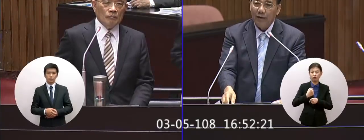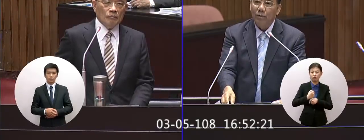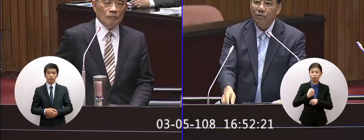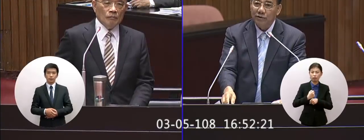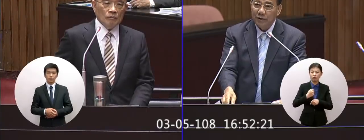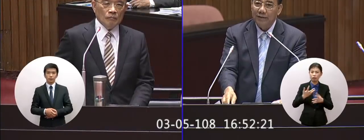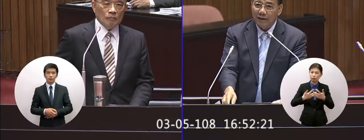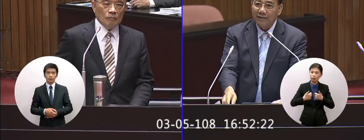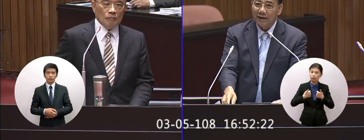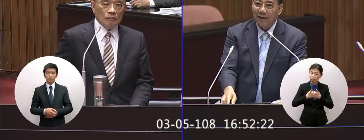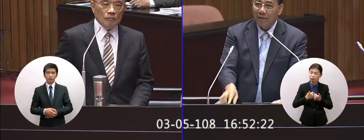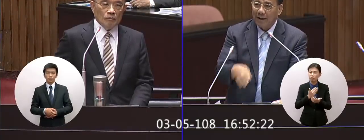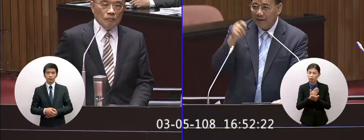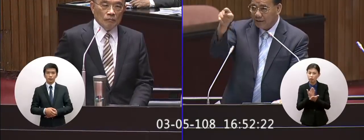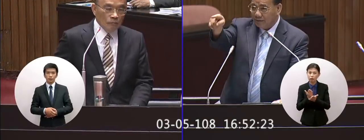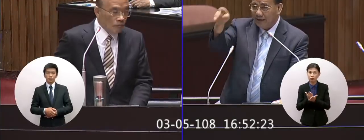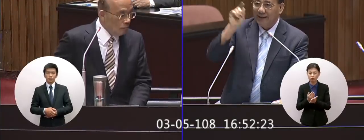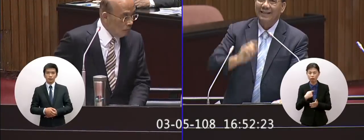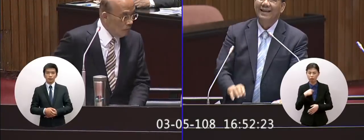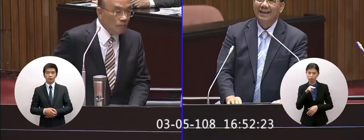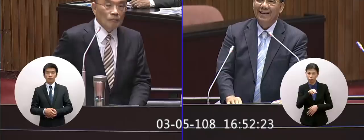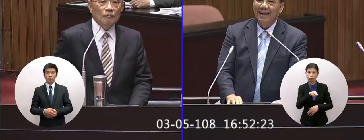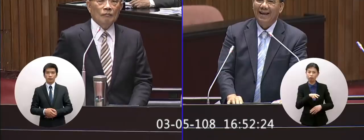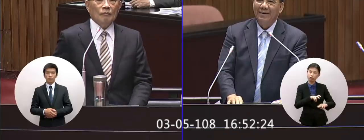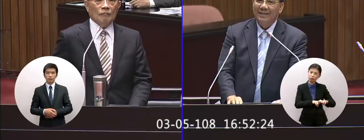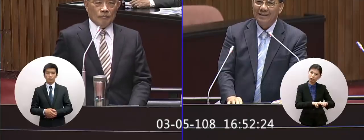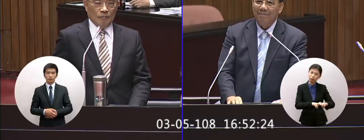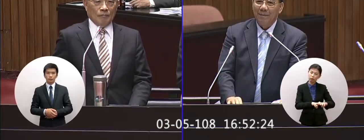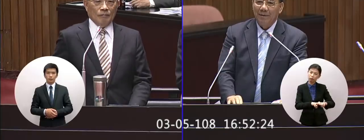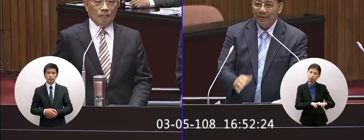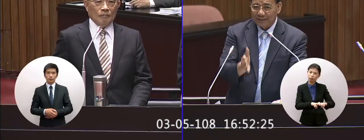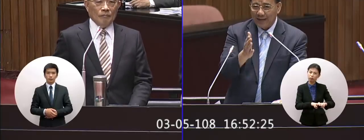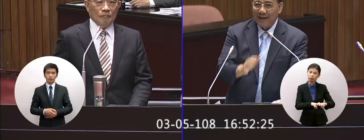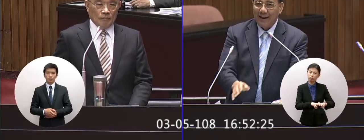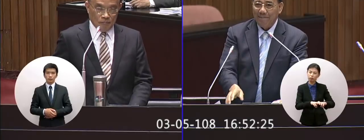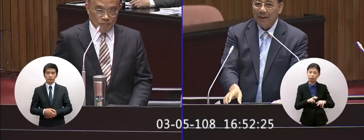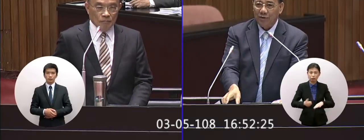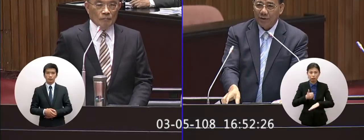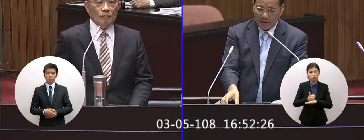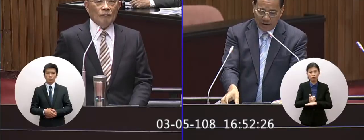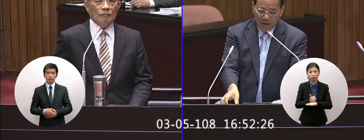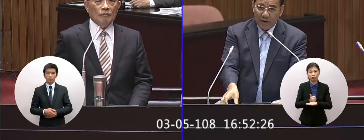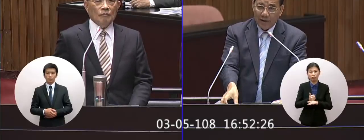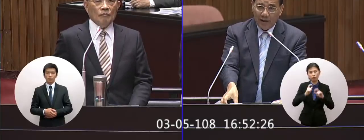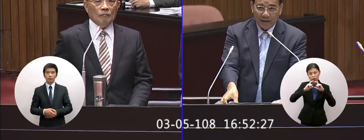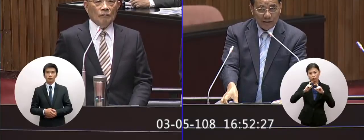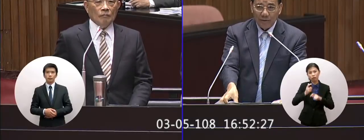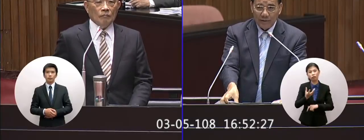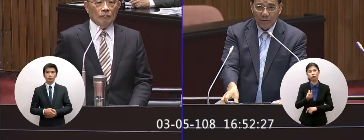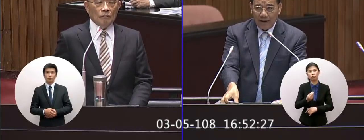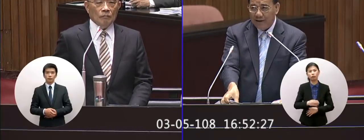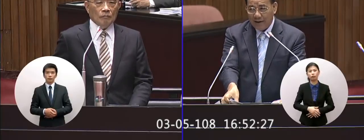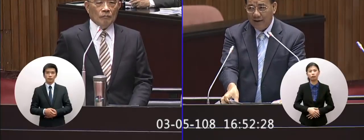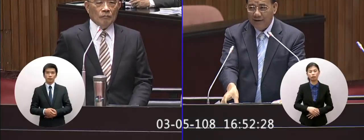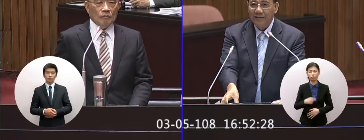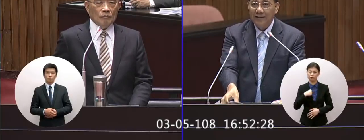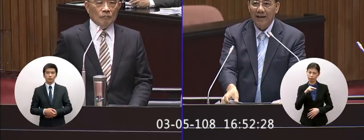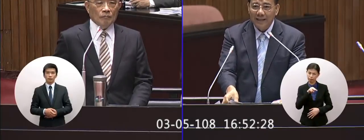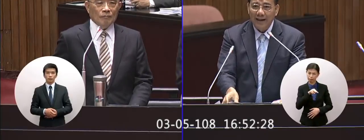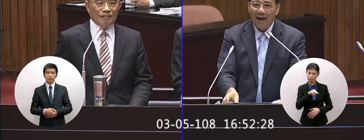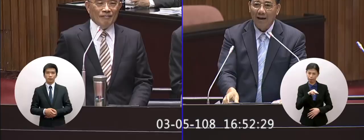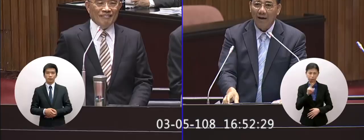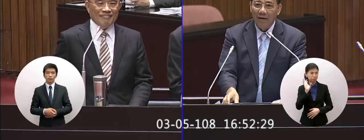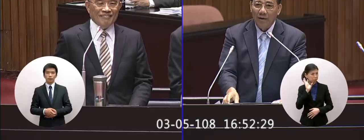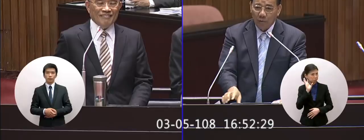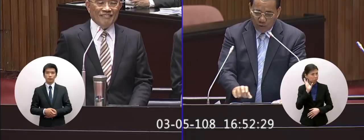机会、工作机会等等的，我看你是坐在位置上，并没有上台来备询，但是我看你很认